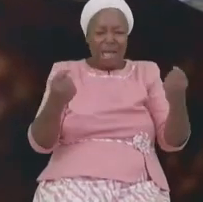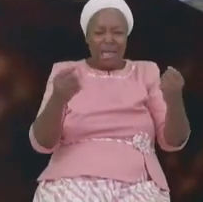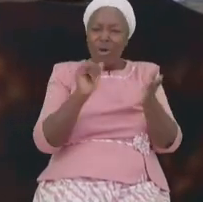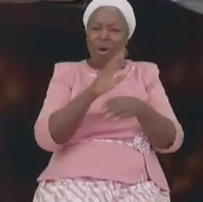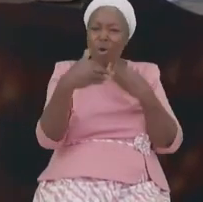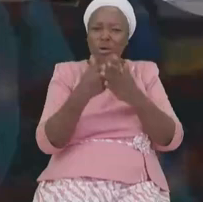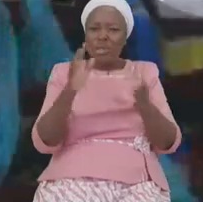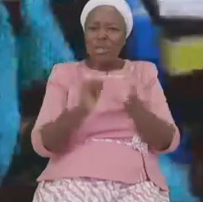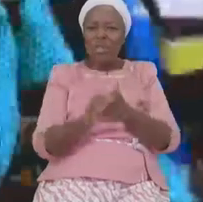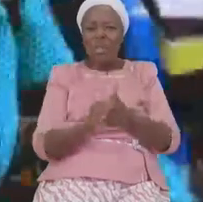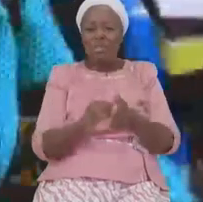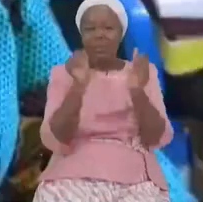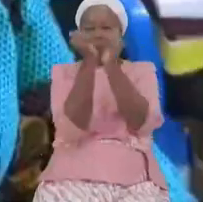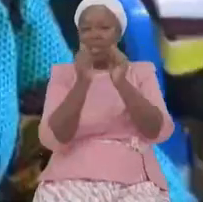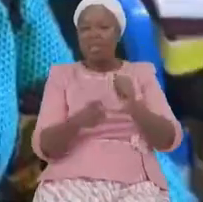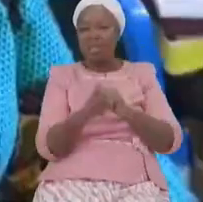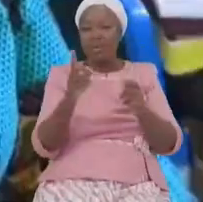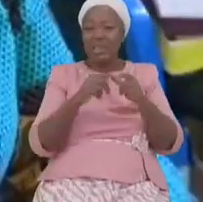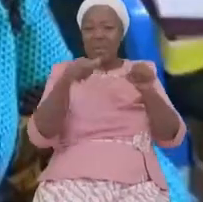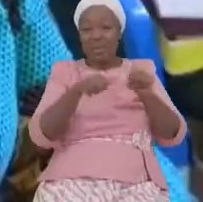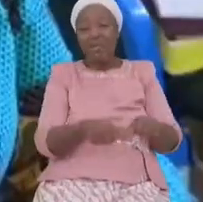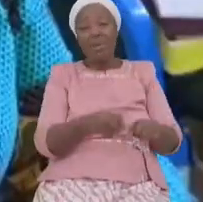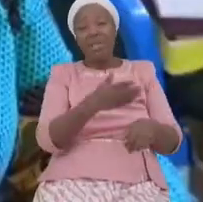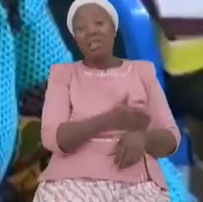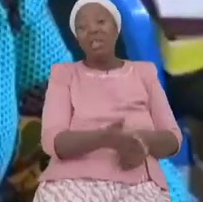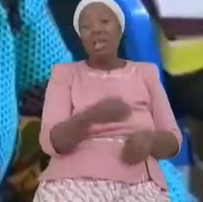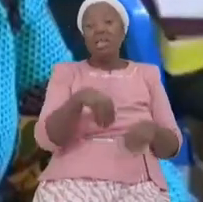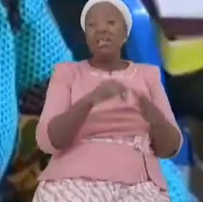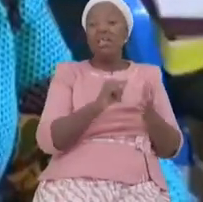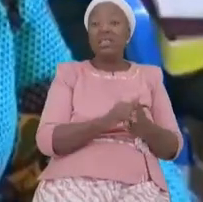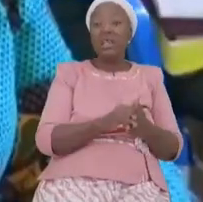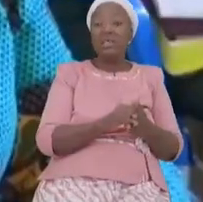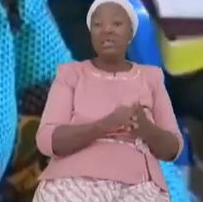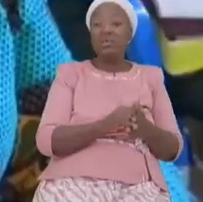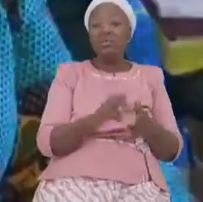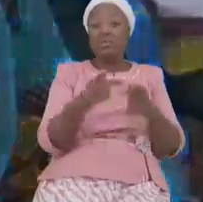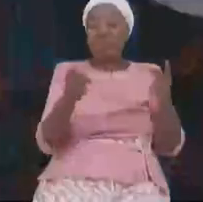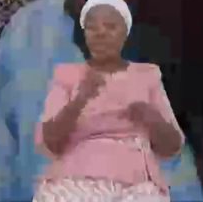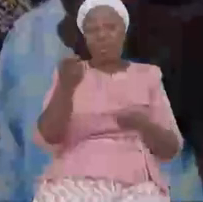choses qui les lient. Et ils restent là, dans cette boîte. Tu sortiras de la boîte.